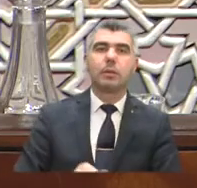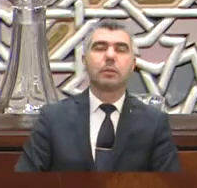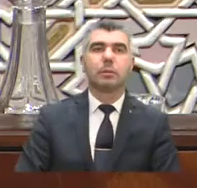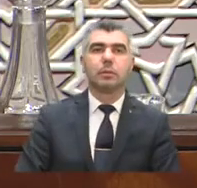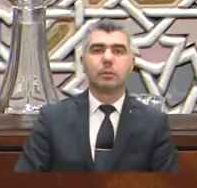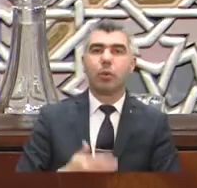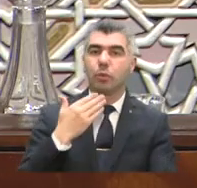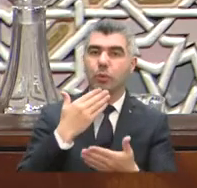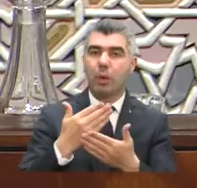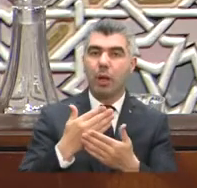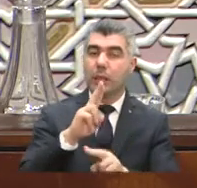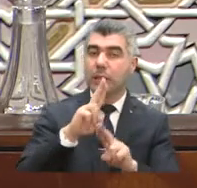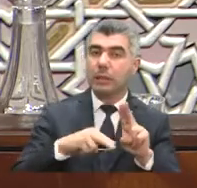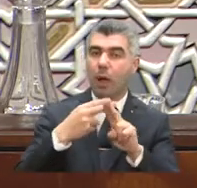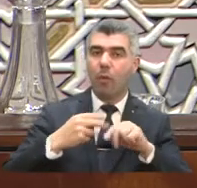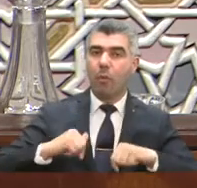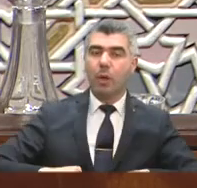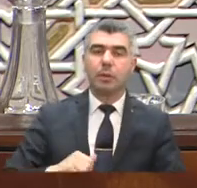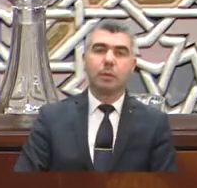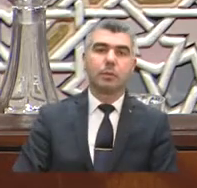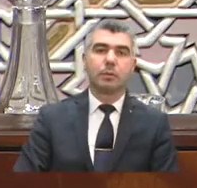شكرا سيدة النائبة. جواب سيد الوزير.